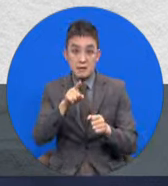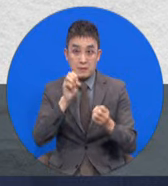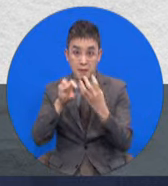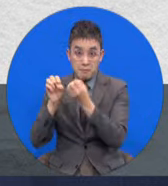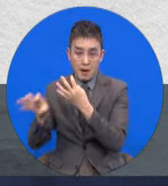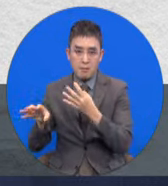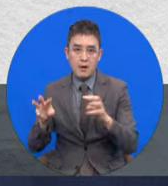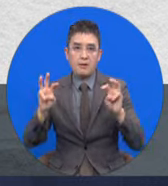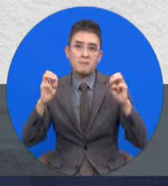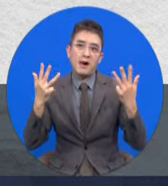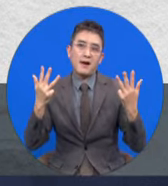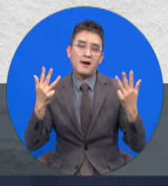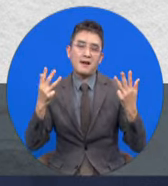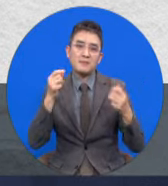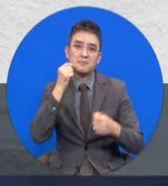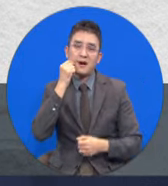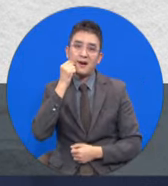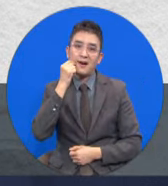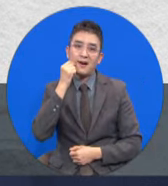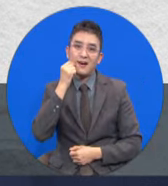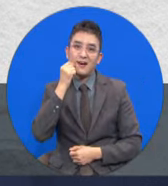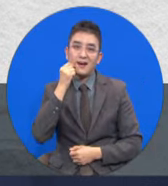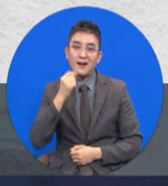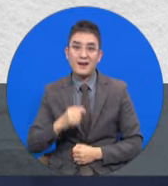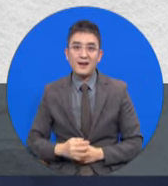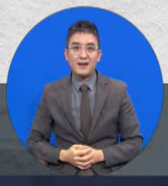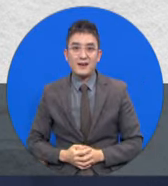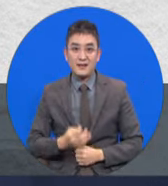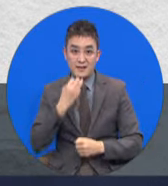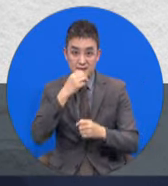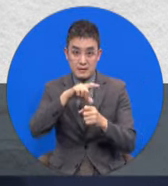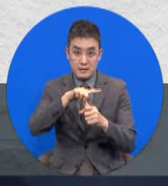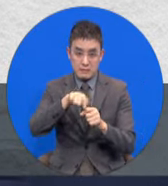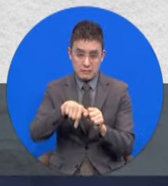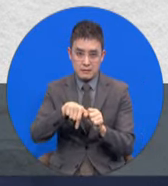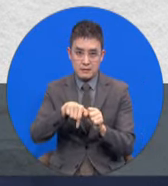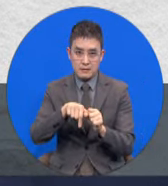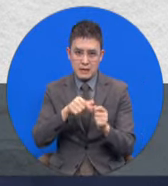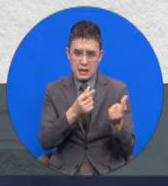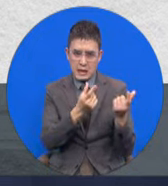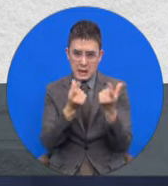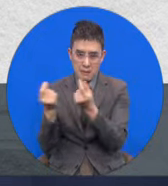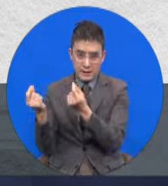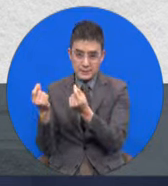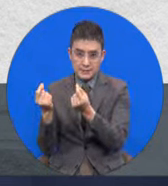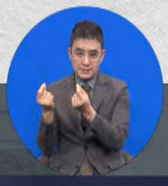똑같이 나왔다. 이건 어떻게 봐야 됩니까? 이제 수도권의 어떤 객관적 민심일 수도 있고요.